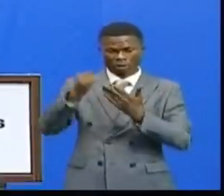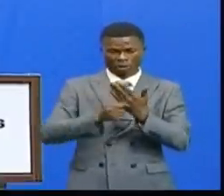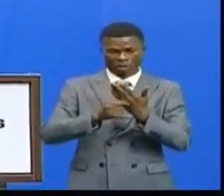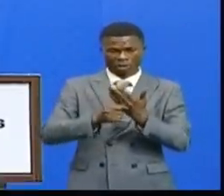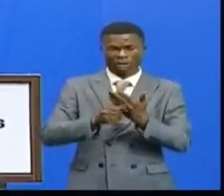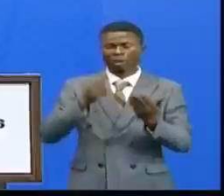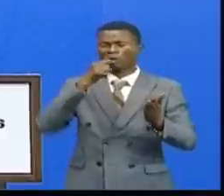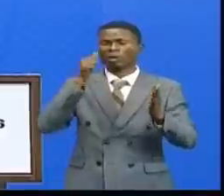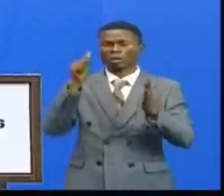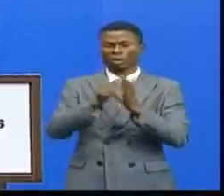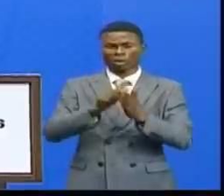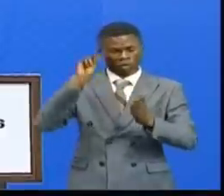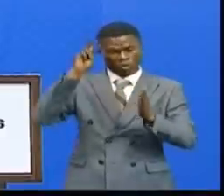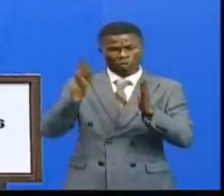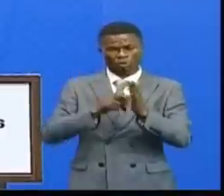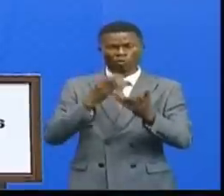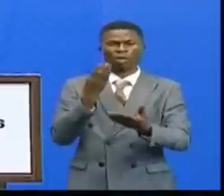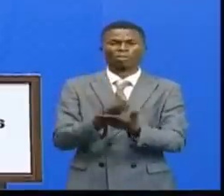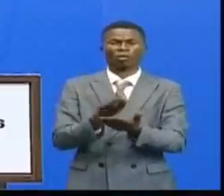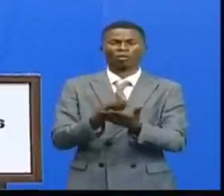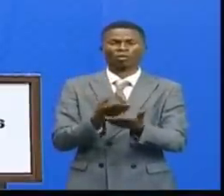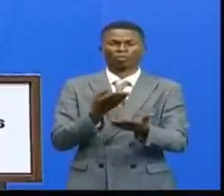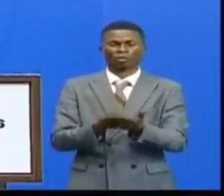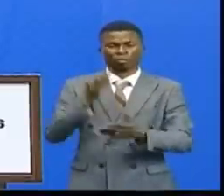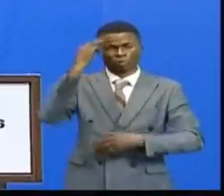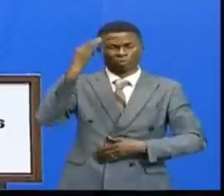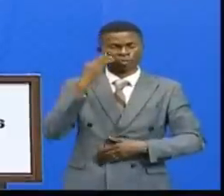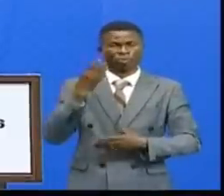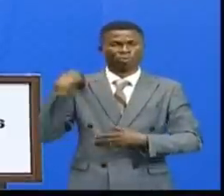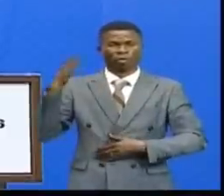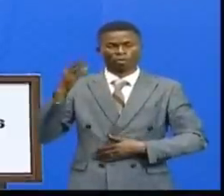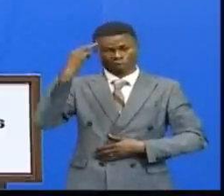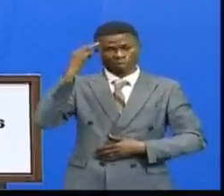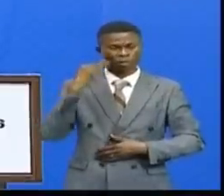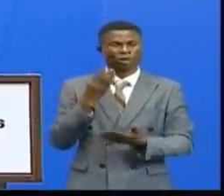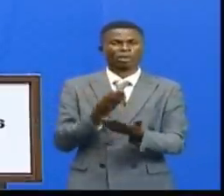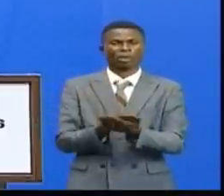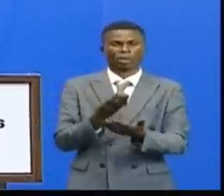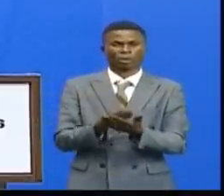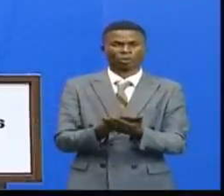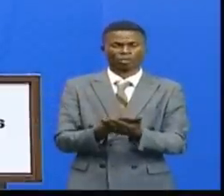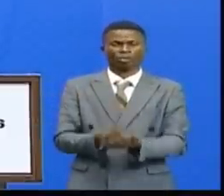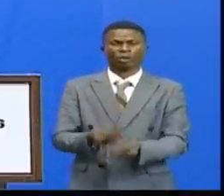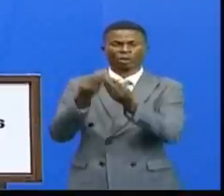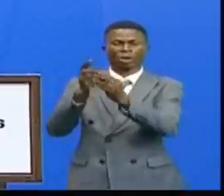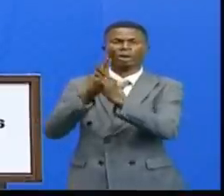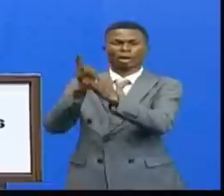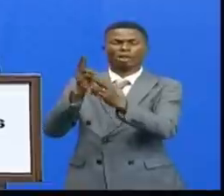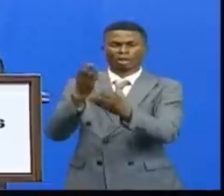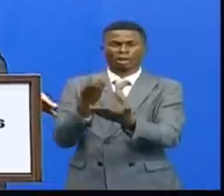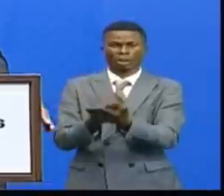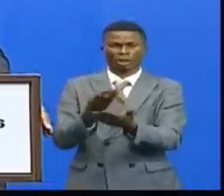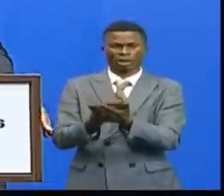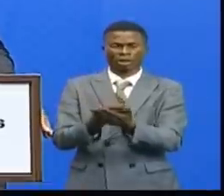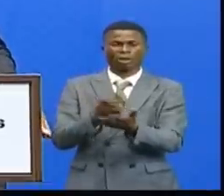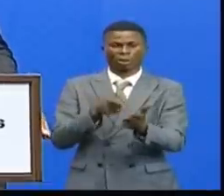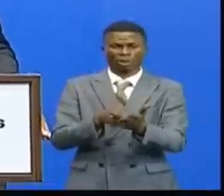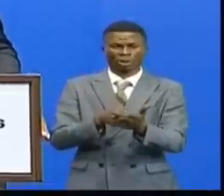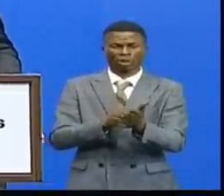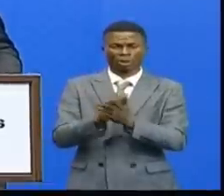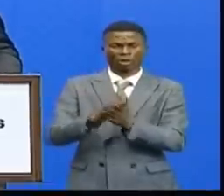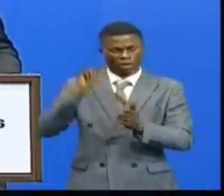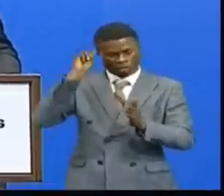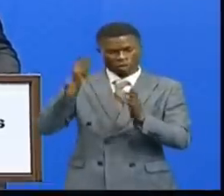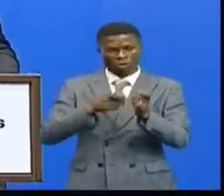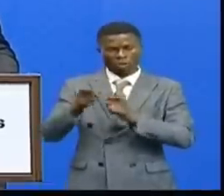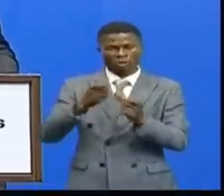décret portant gouvernance budgétaire. Le ministre d'État, ministre du Budget, a fait l'économie du projet de décret portant